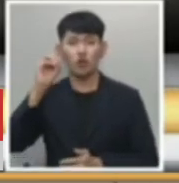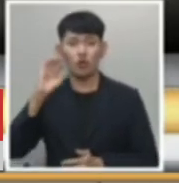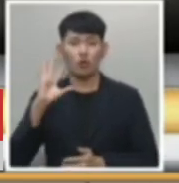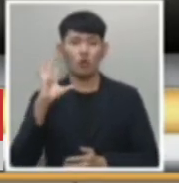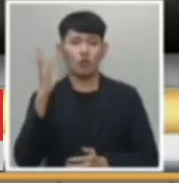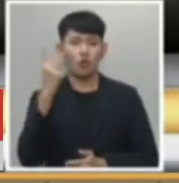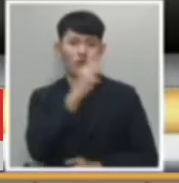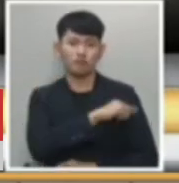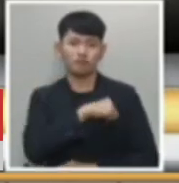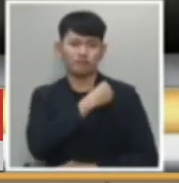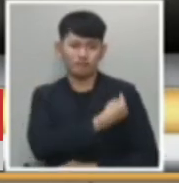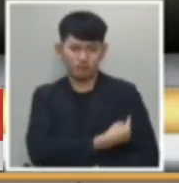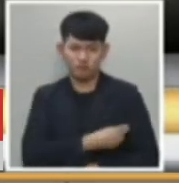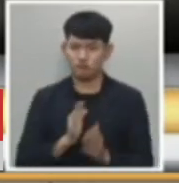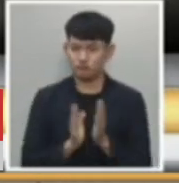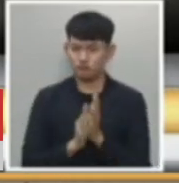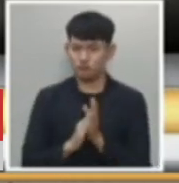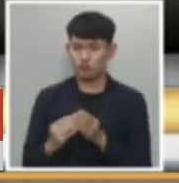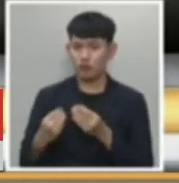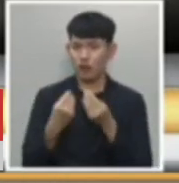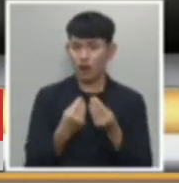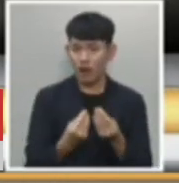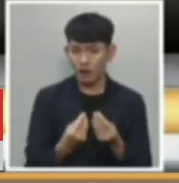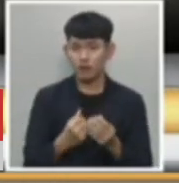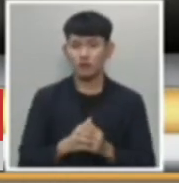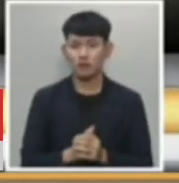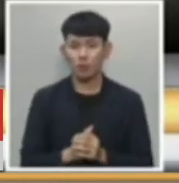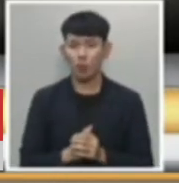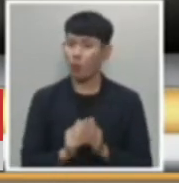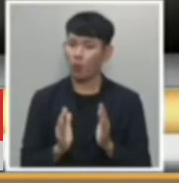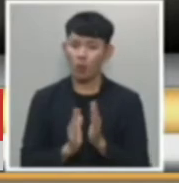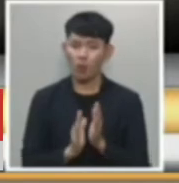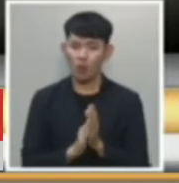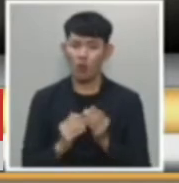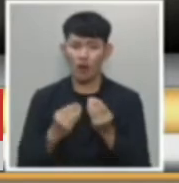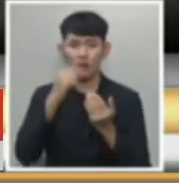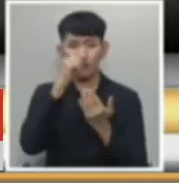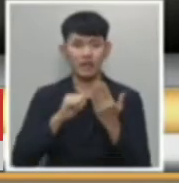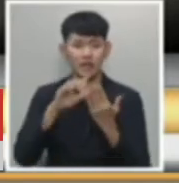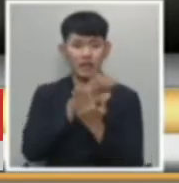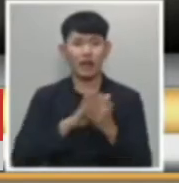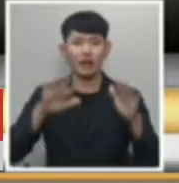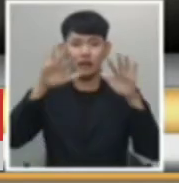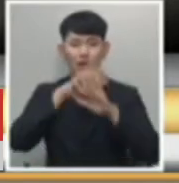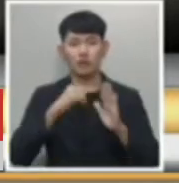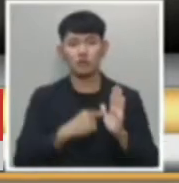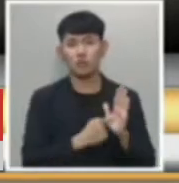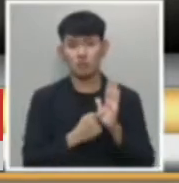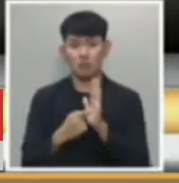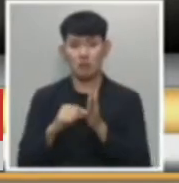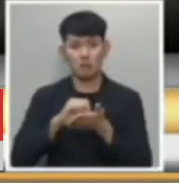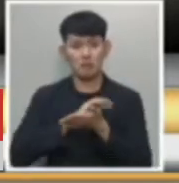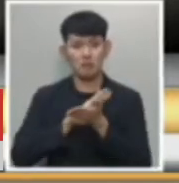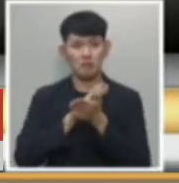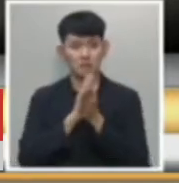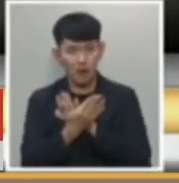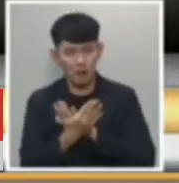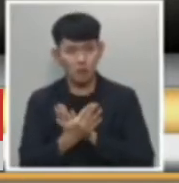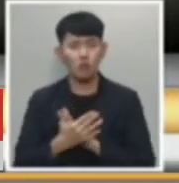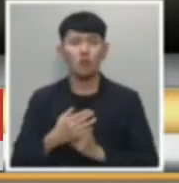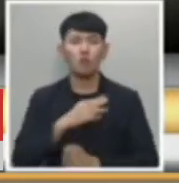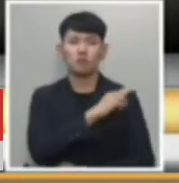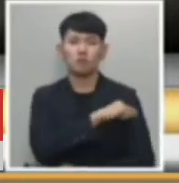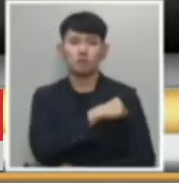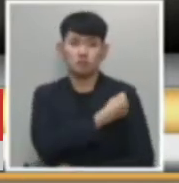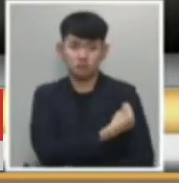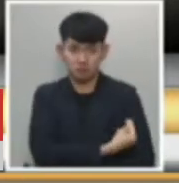ชมนะครับนานาและประเทศเขายกย่องประเทศไทยเป็นต้นแบบของการปฏิรูประบบสาธารณสุขนะครับ